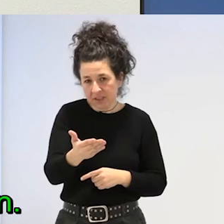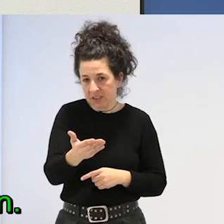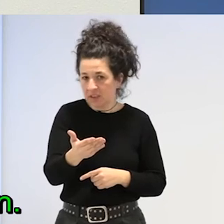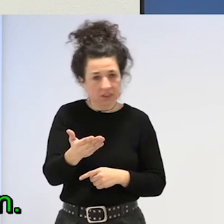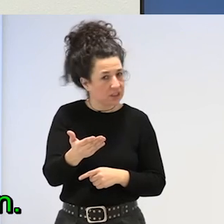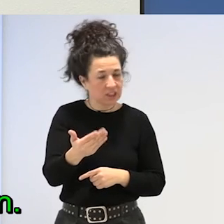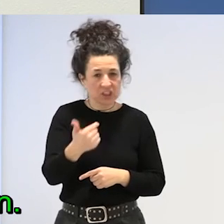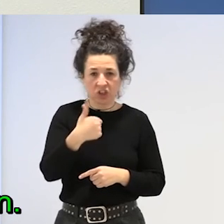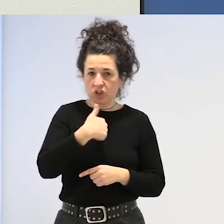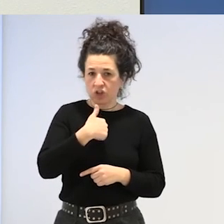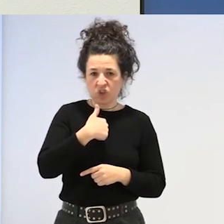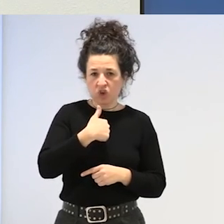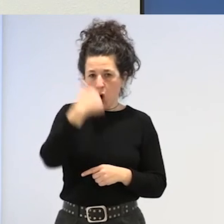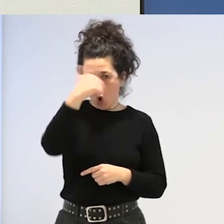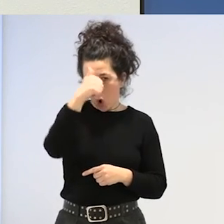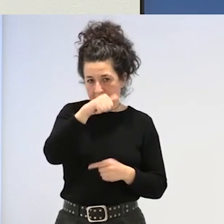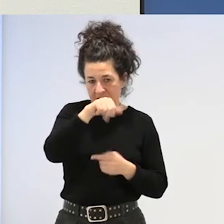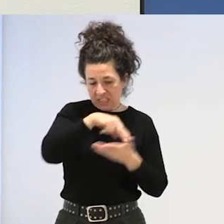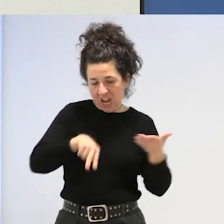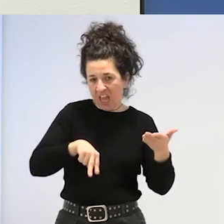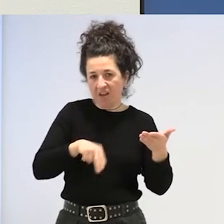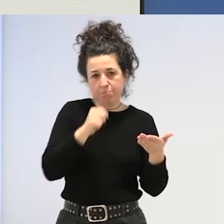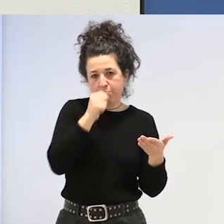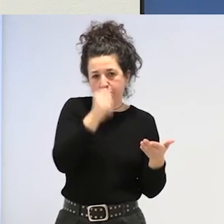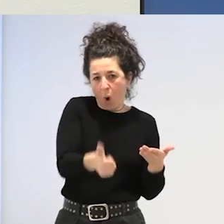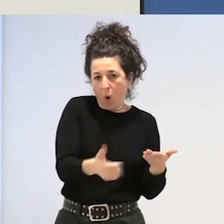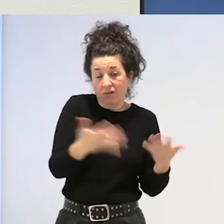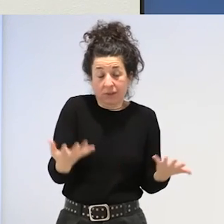gizon askorik irakurtzen. Osa, ezin izuk esango.